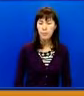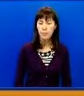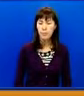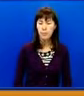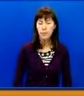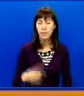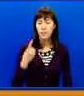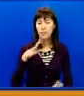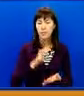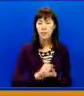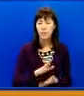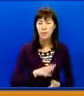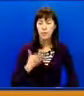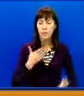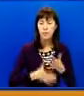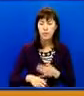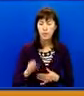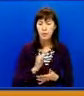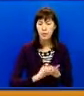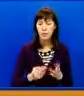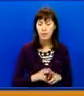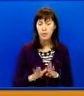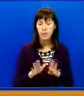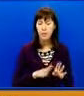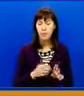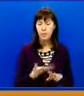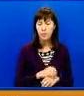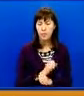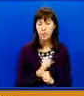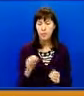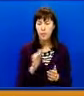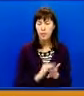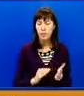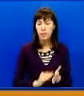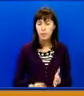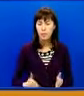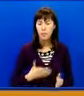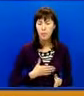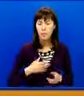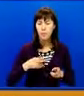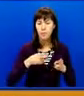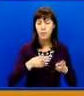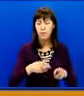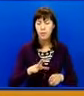Я заняла первое место, очень рада. Писать про Экспо было несложно, потому что в составе делегации, благодаря акиму